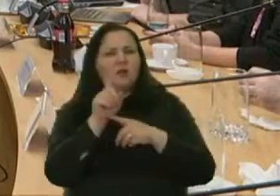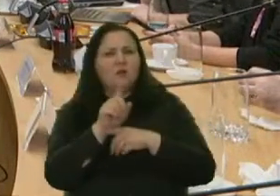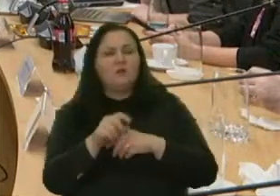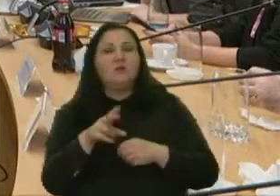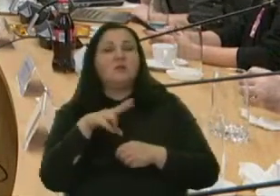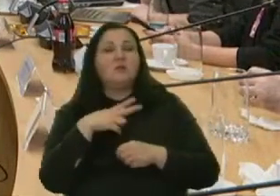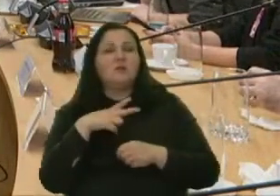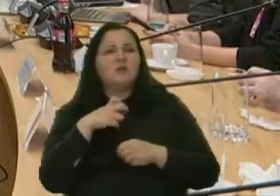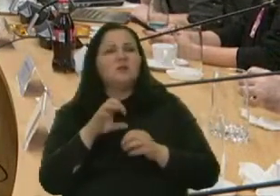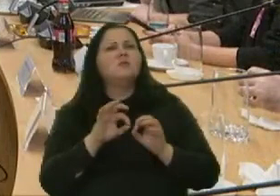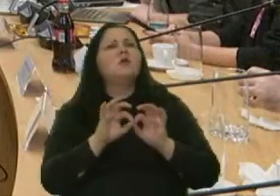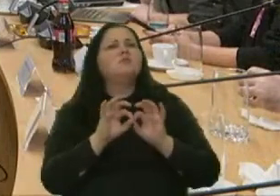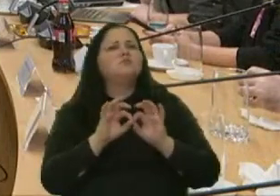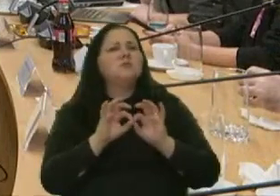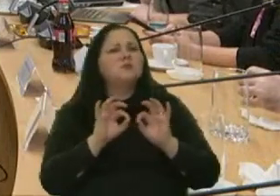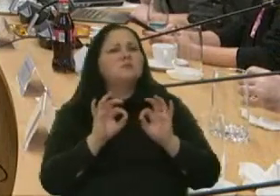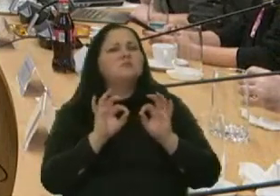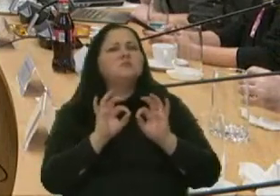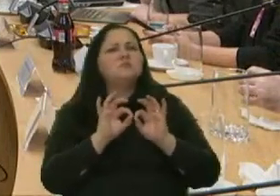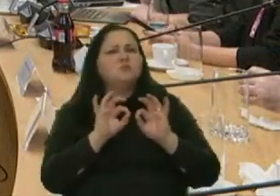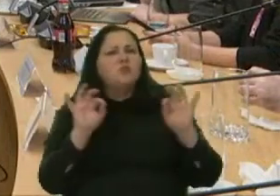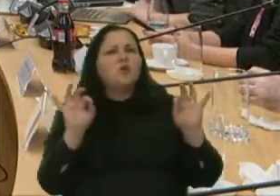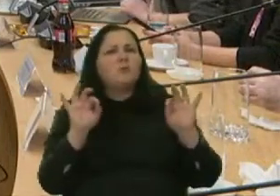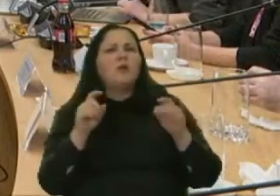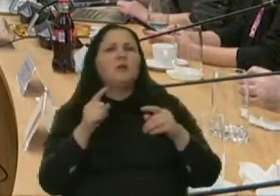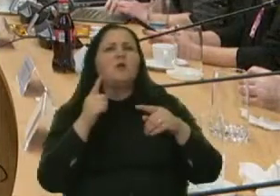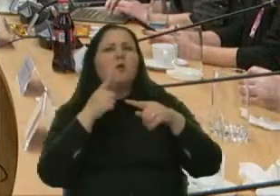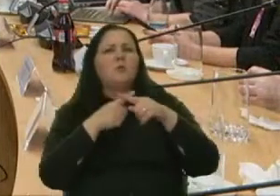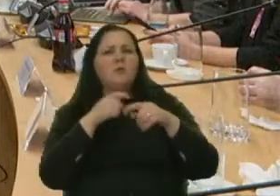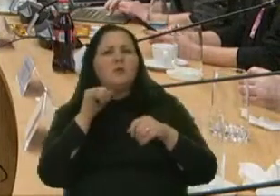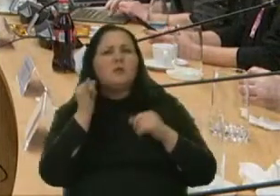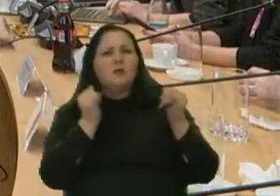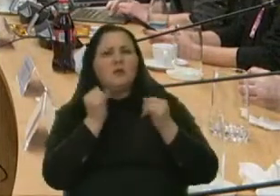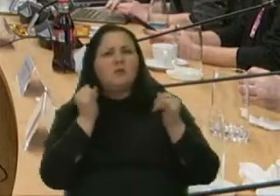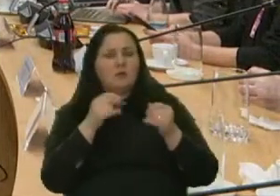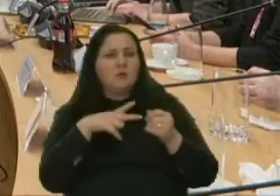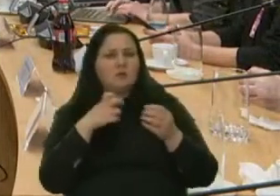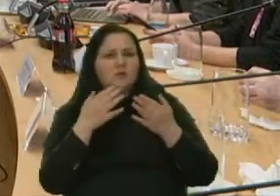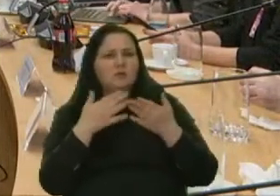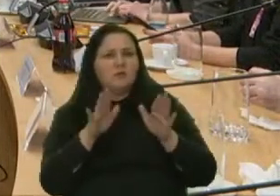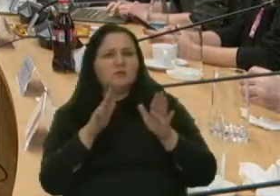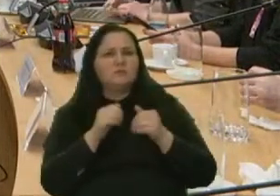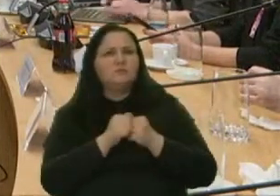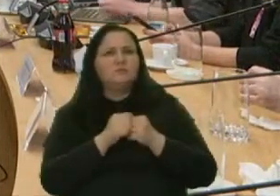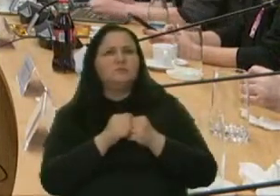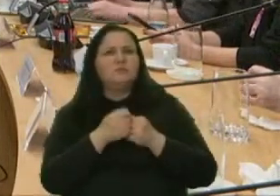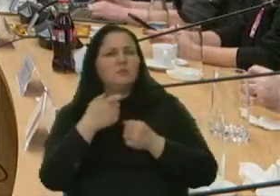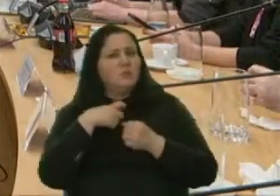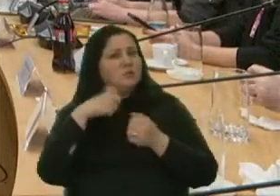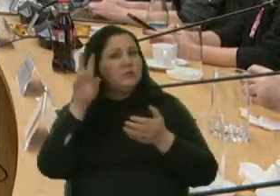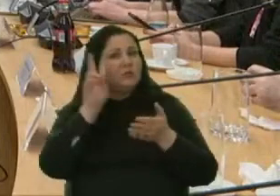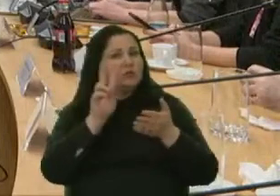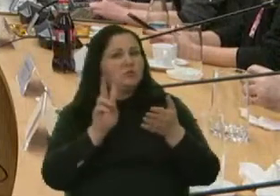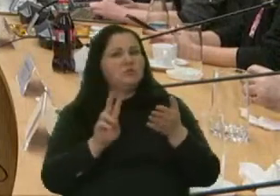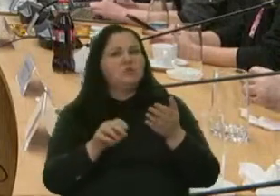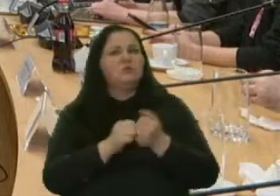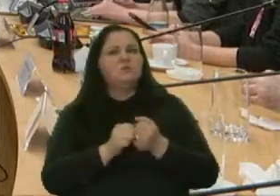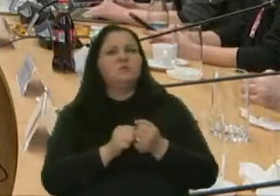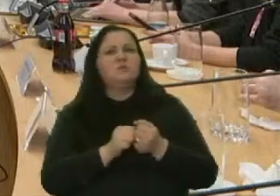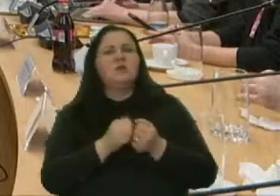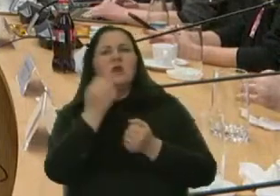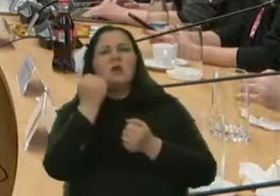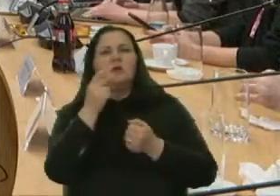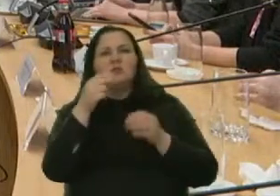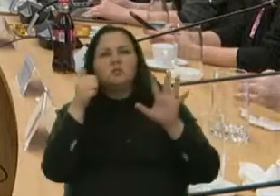este absolut în regulă acea completare din ianuarie v o arăt că o am deschis să uitați și citez dacă î permiteți le citesc articolul